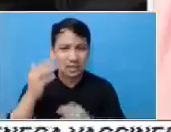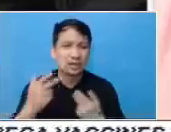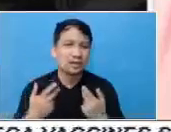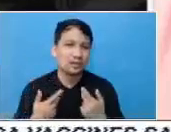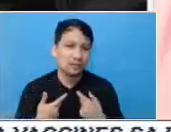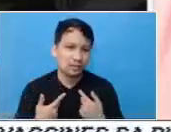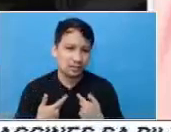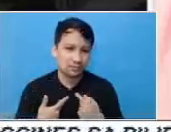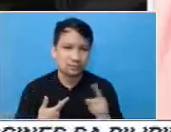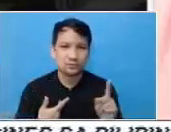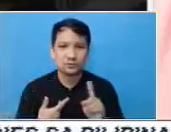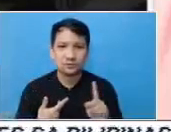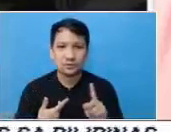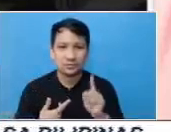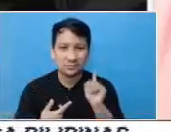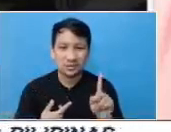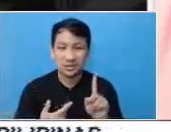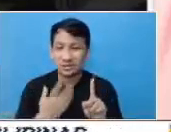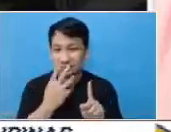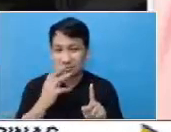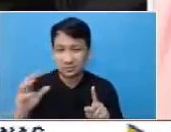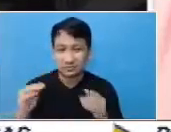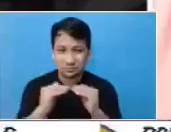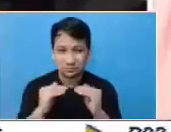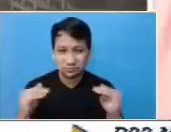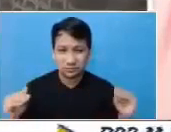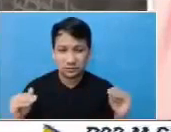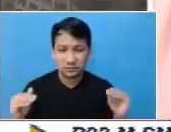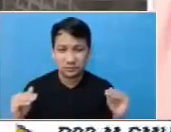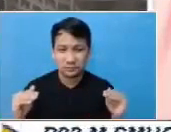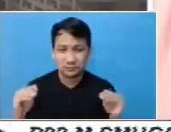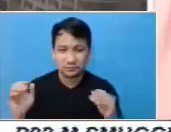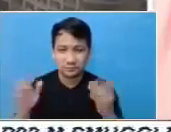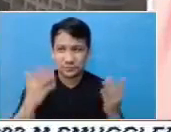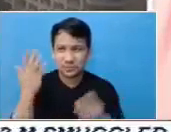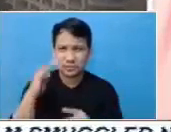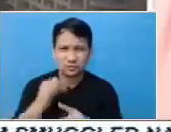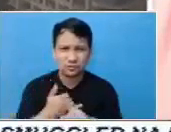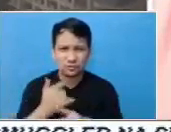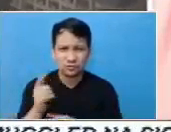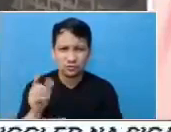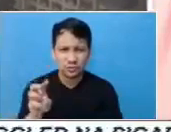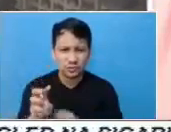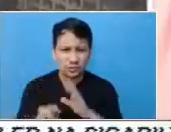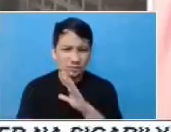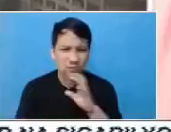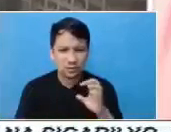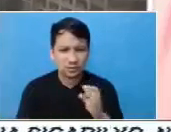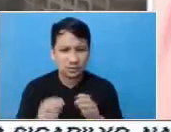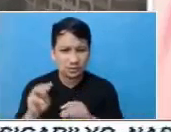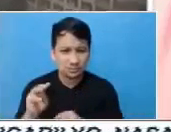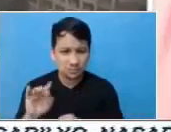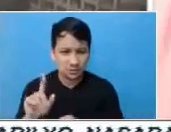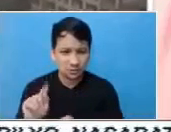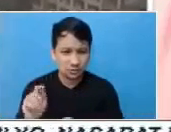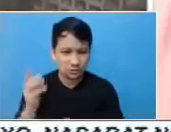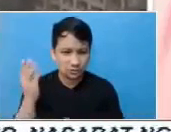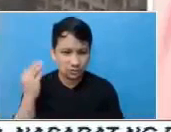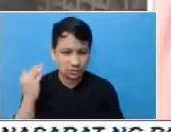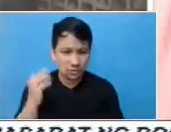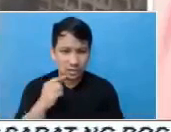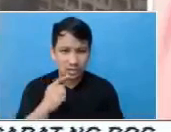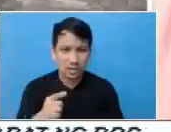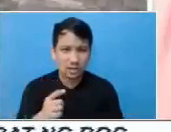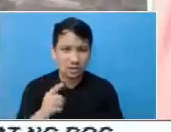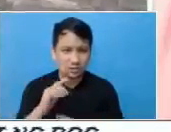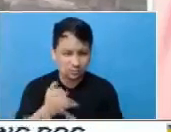ng sulfur dioxide dispersal, no? Pagkalat ng sulfur dioxide over Metro Manila at karating na